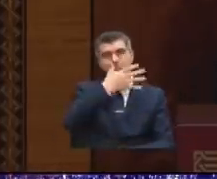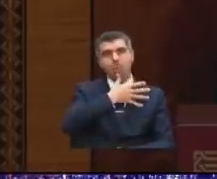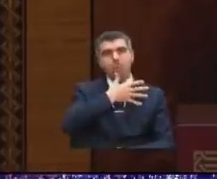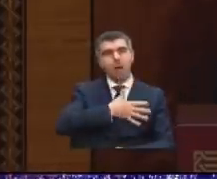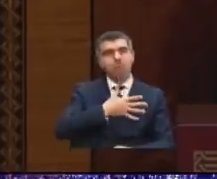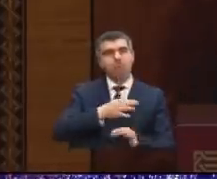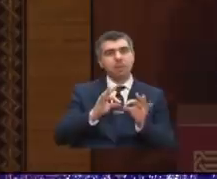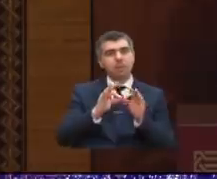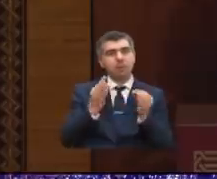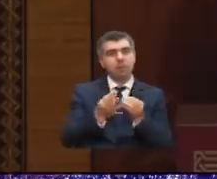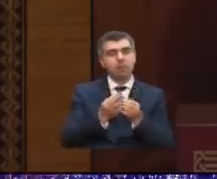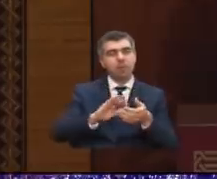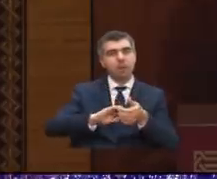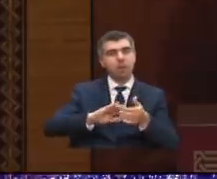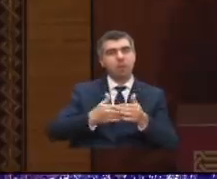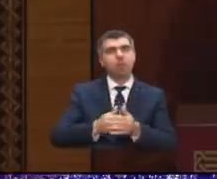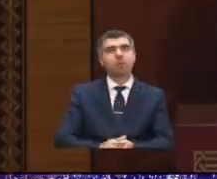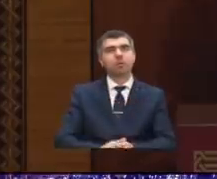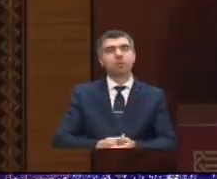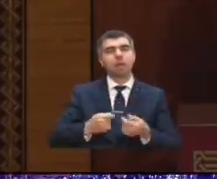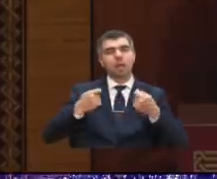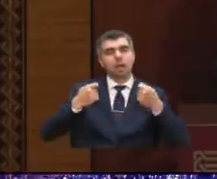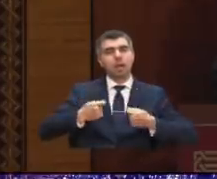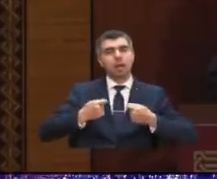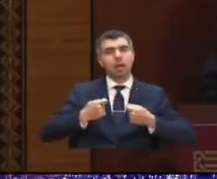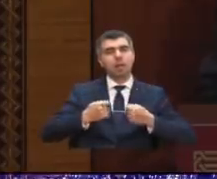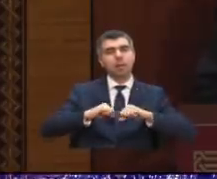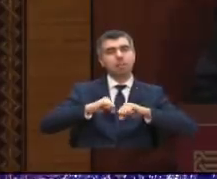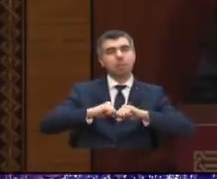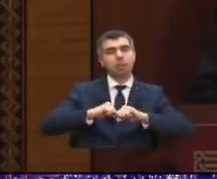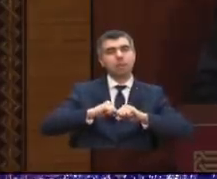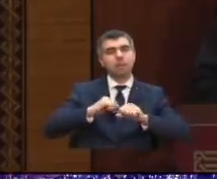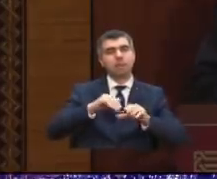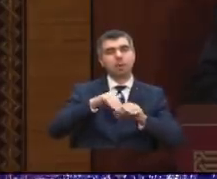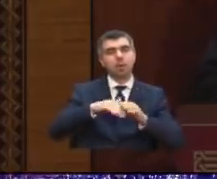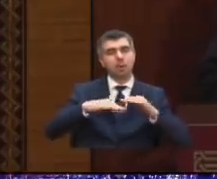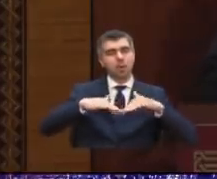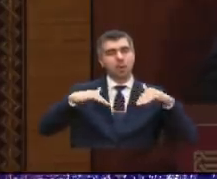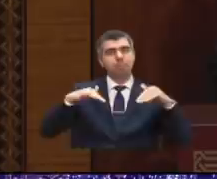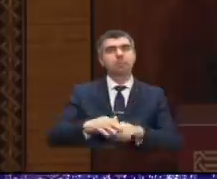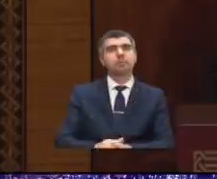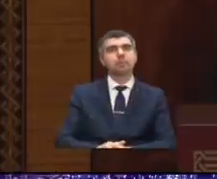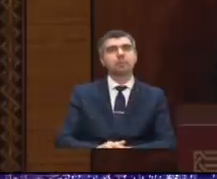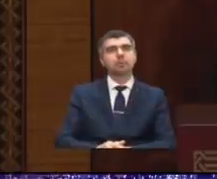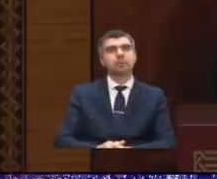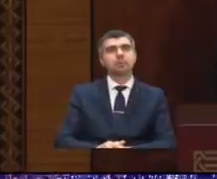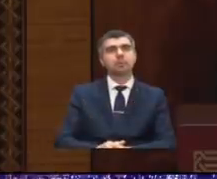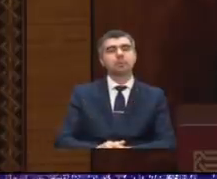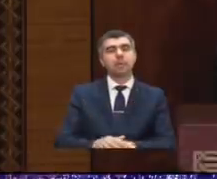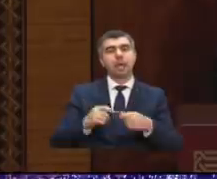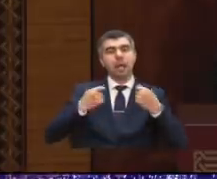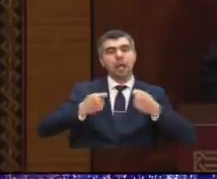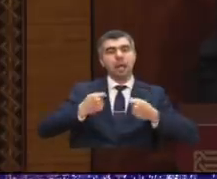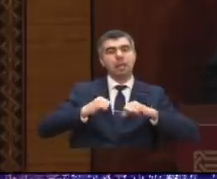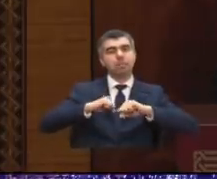وايضا الامد المتوسط اللي غتمشي فيه بقوه، وهذا الامد المتوسط راه فيه غير عام وعام ونص تمشي فيه التصنيع الداخلي باش